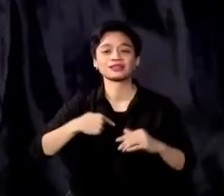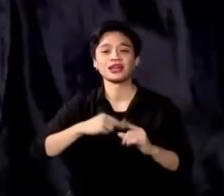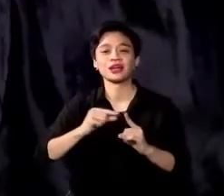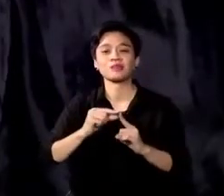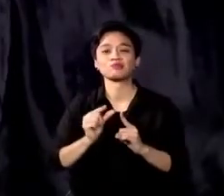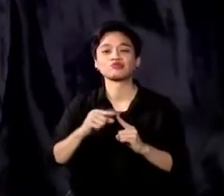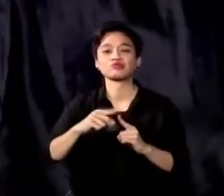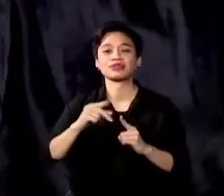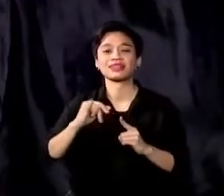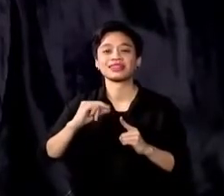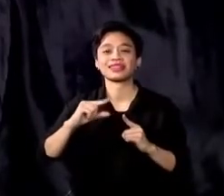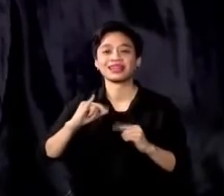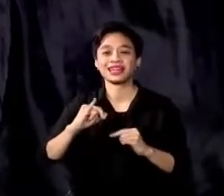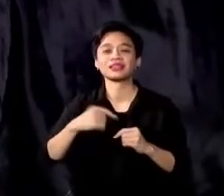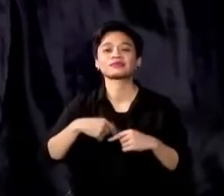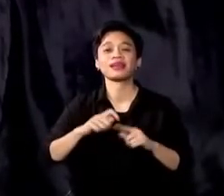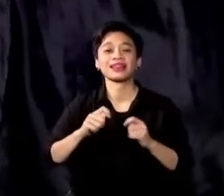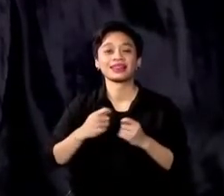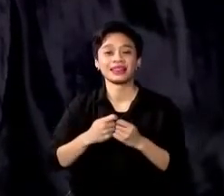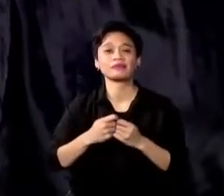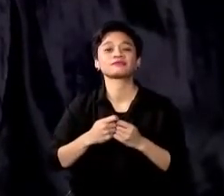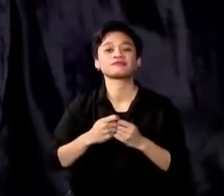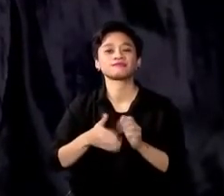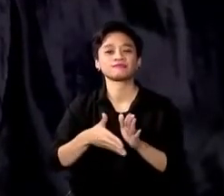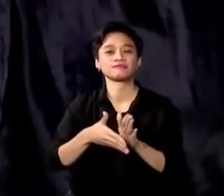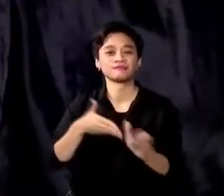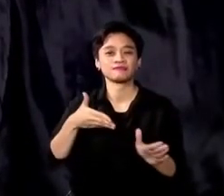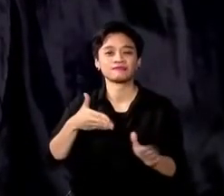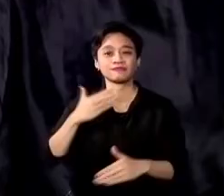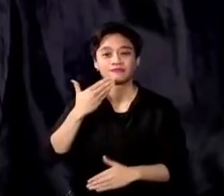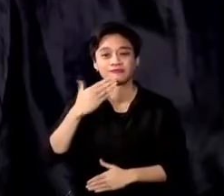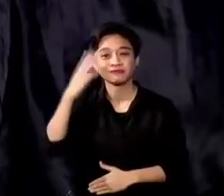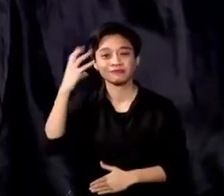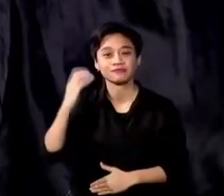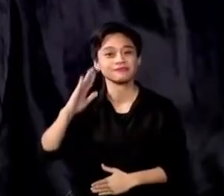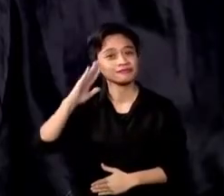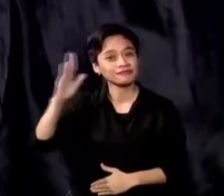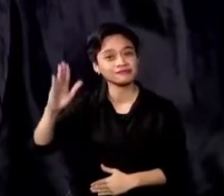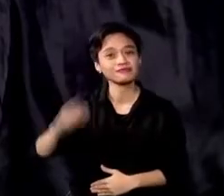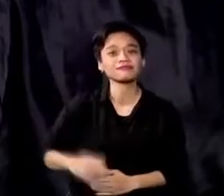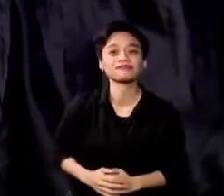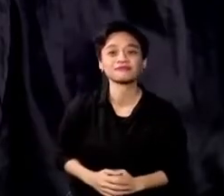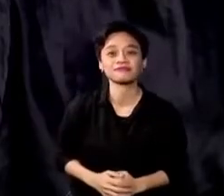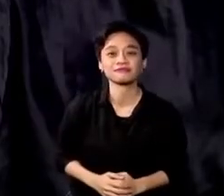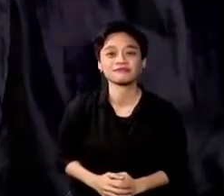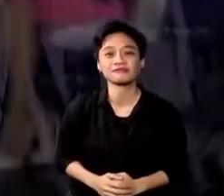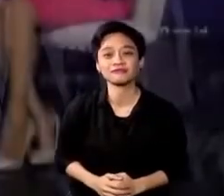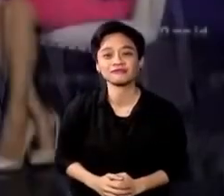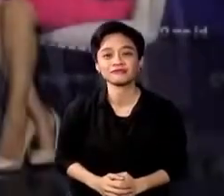bersama tim yang bertugas dan para narasumber pamit undur diri Selamat sore dan sampai